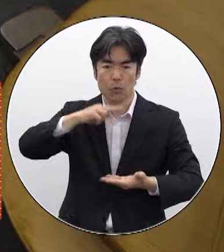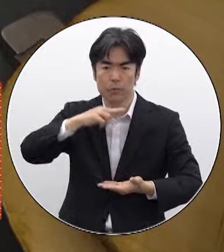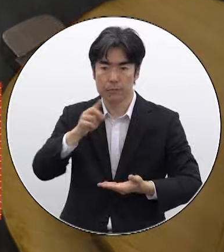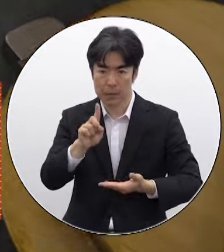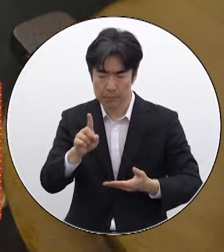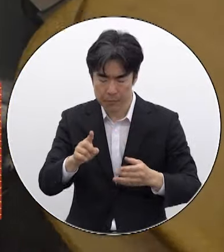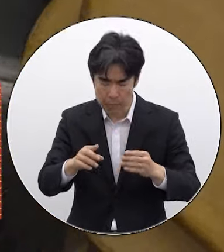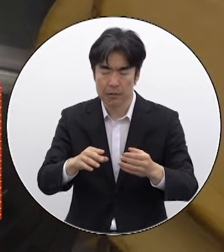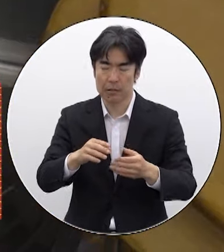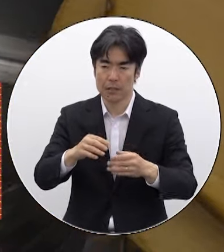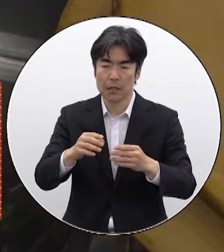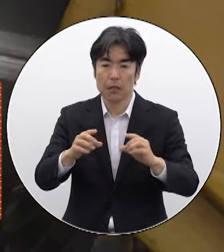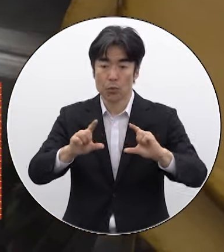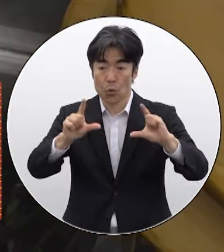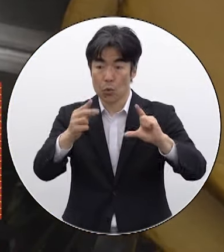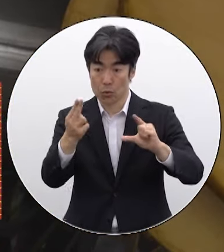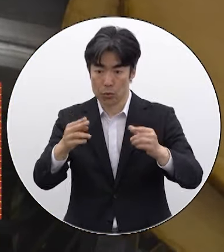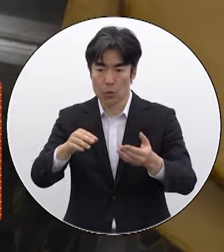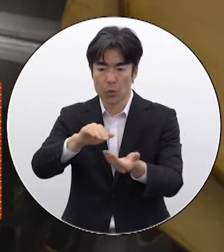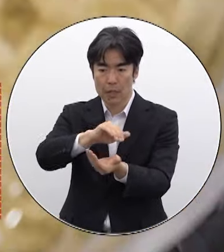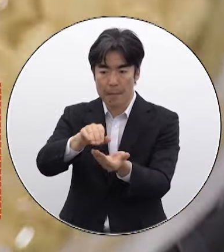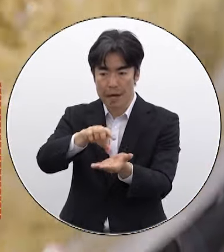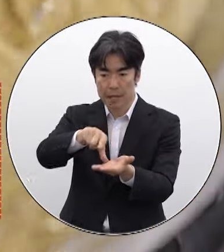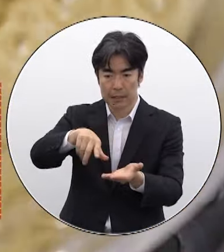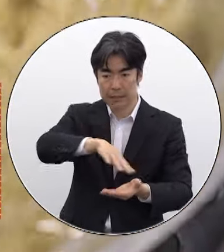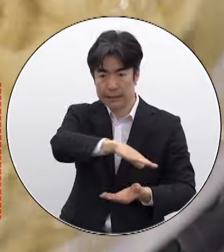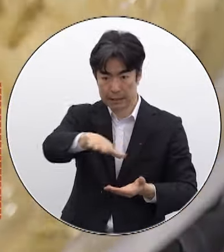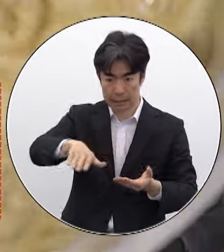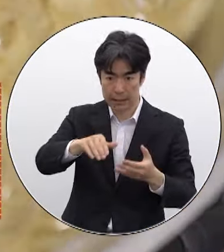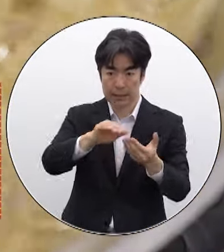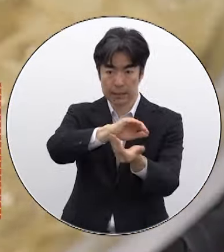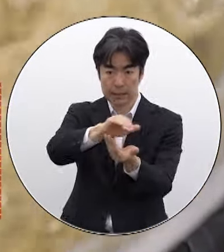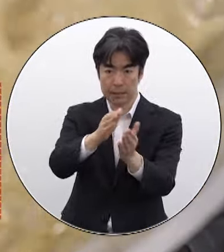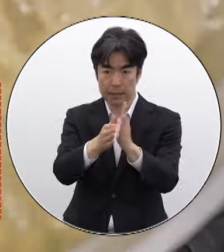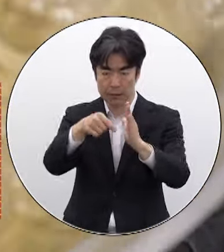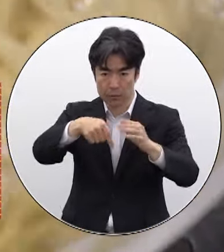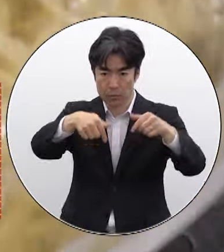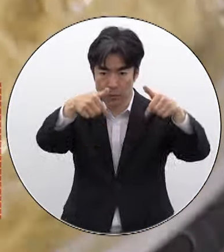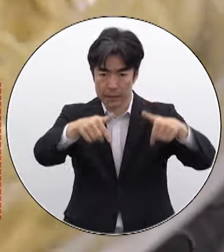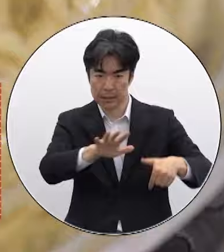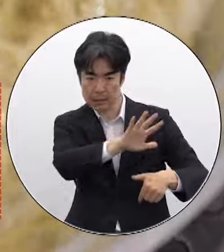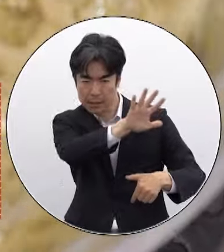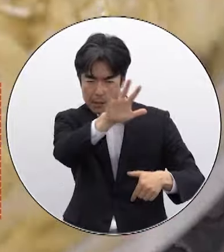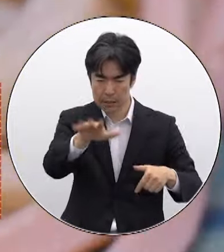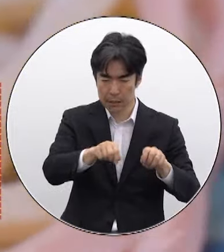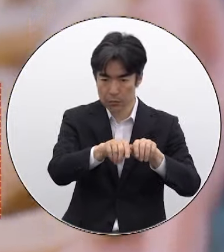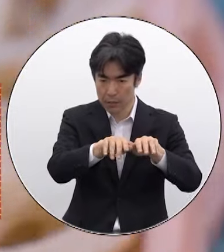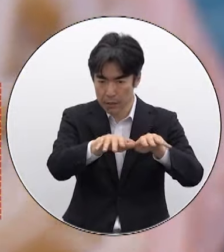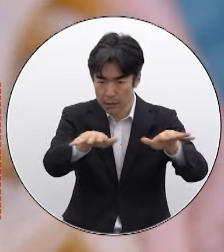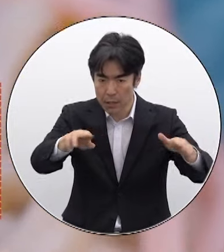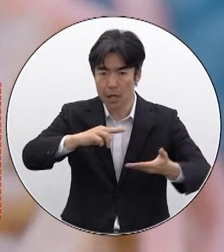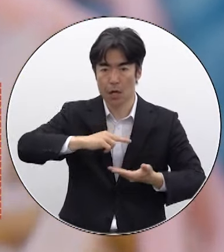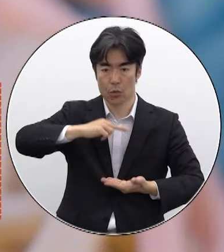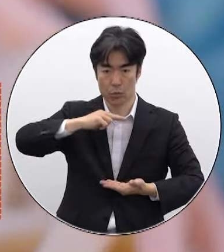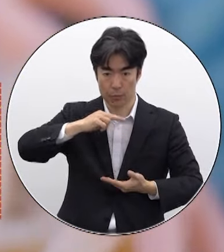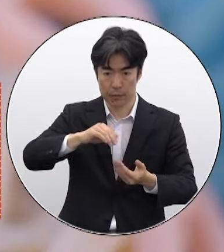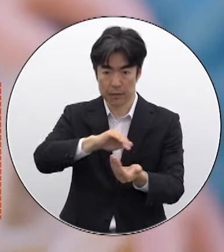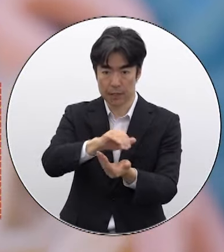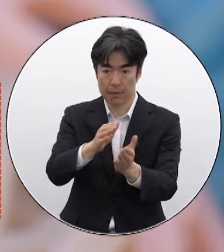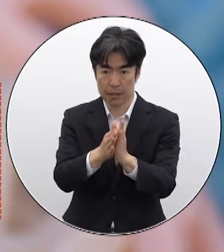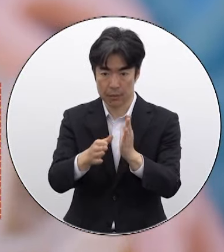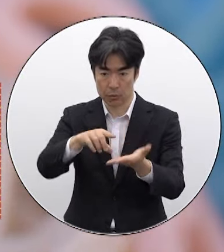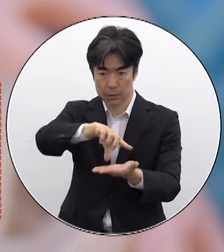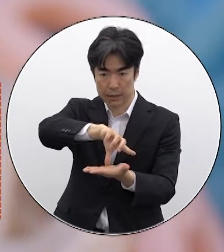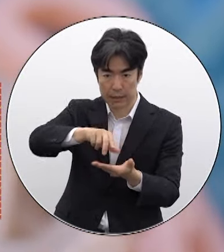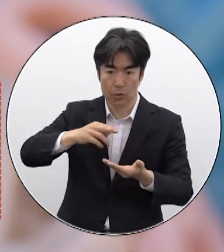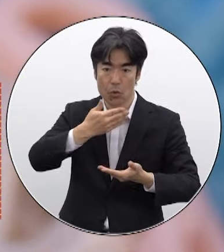は主に東京の多摩地域、埼玉の西部地域で広まった手打ちうどんで、埼玉県のご当